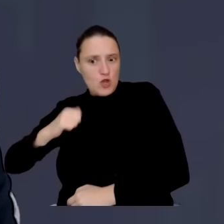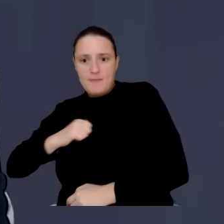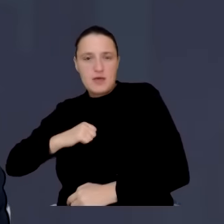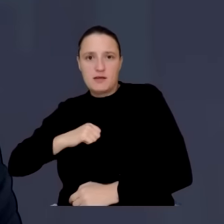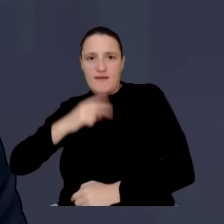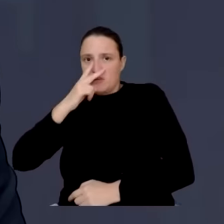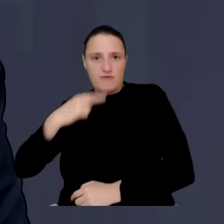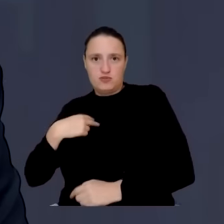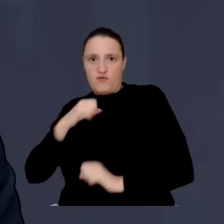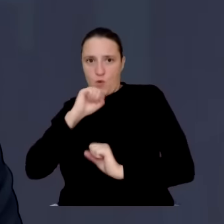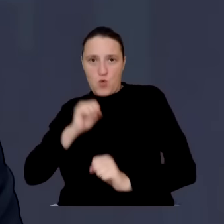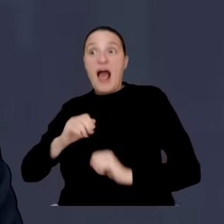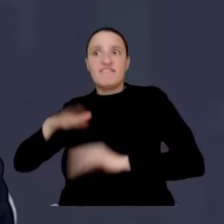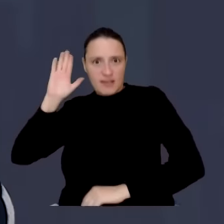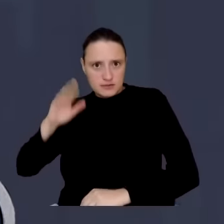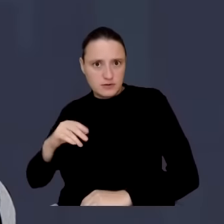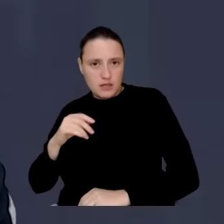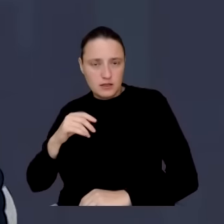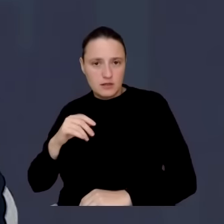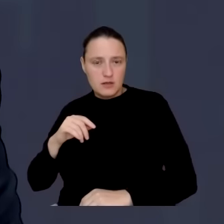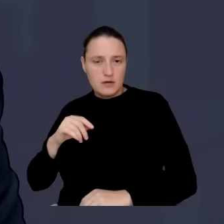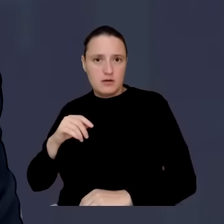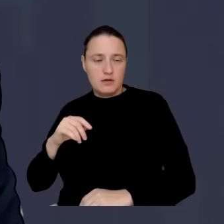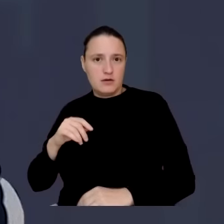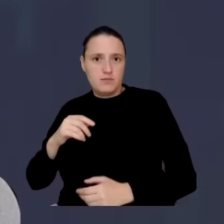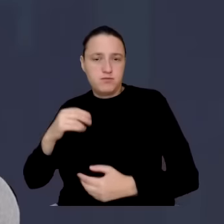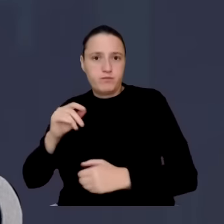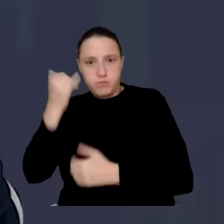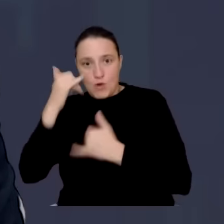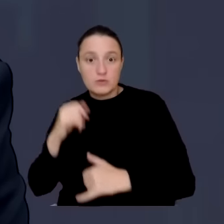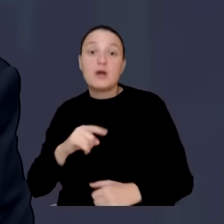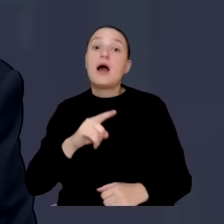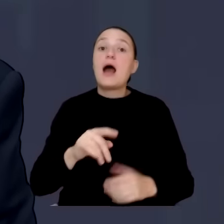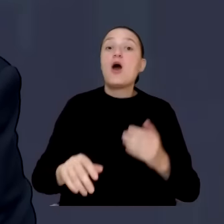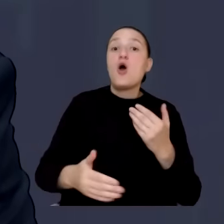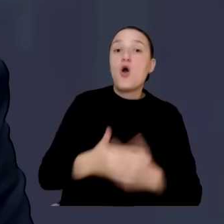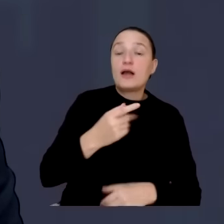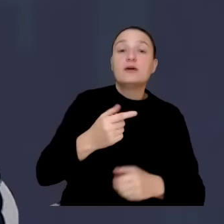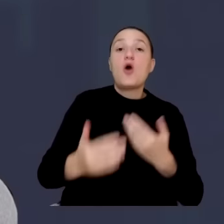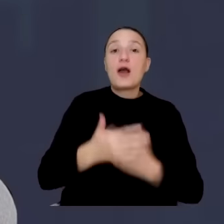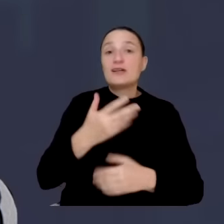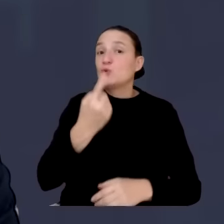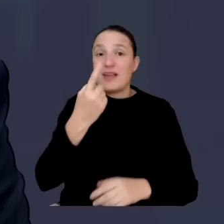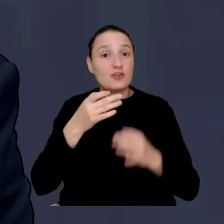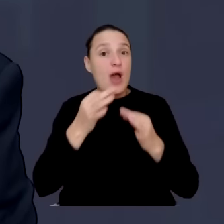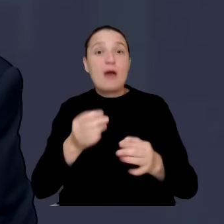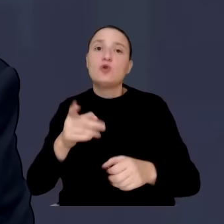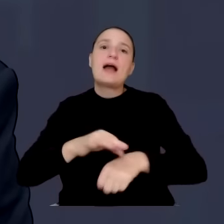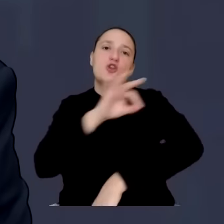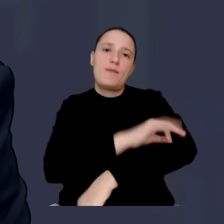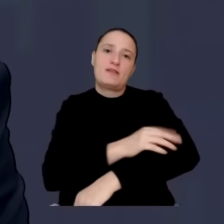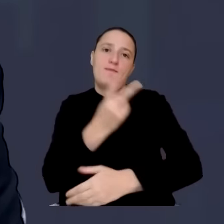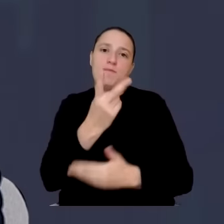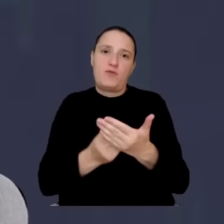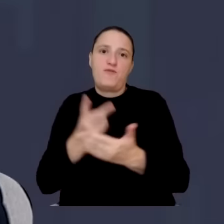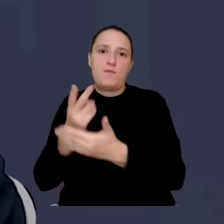jak to wygląda podwójna kilometrówka pan mercha twierdził że jeżdżą jednym samochodem a ciągną podwójną kilometrówkę podwójny ryczałt na jedno